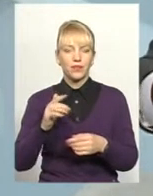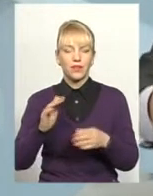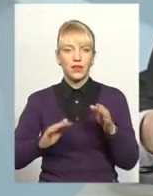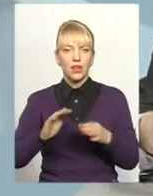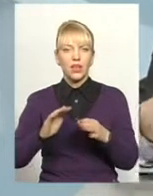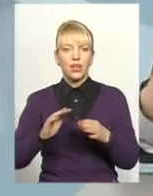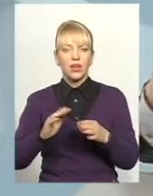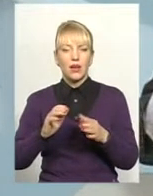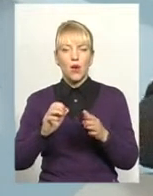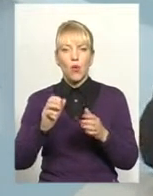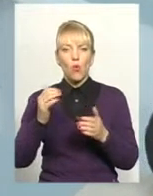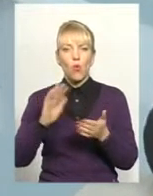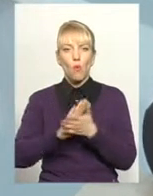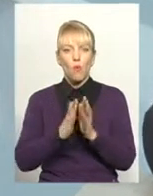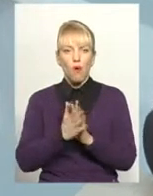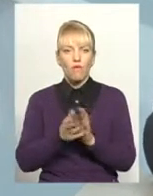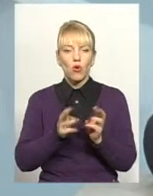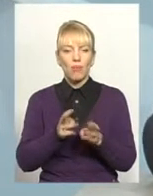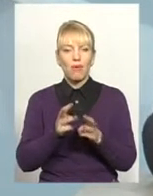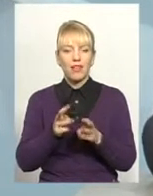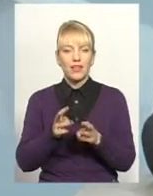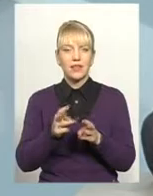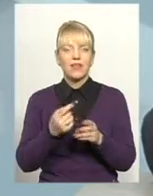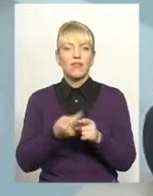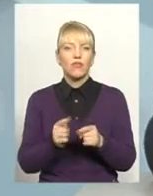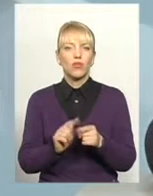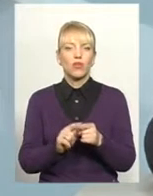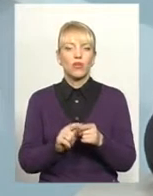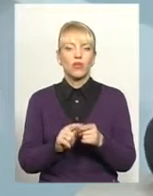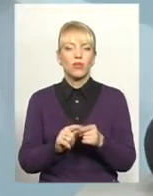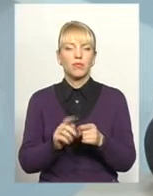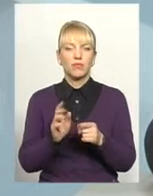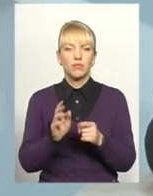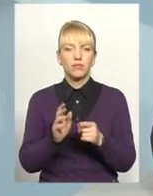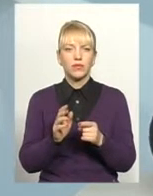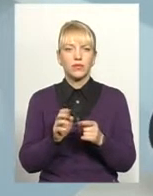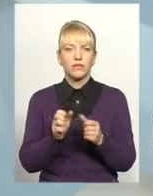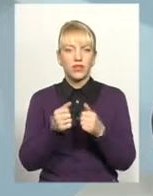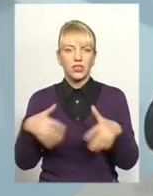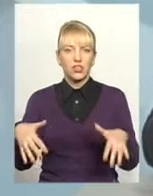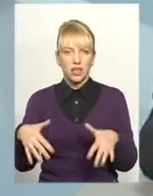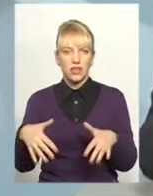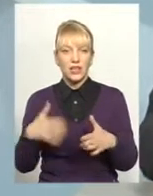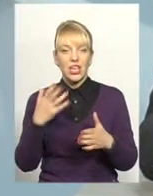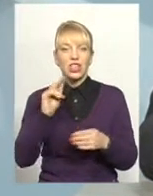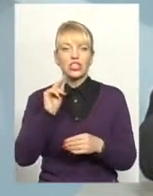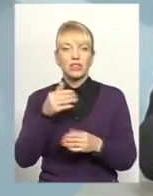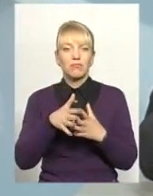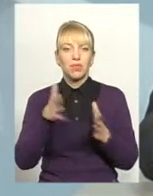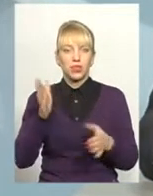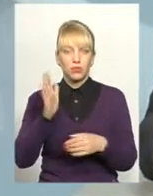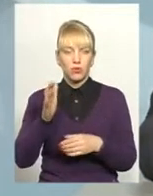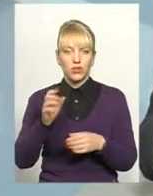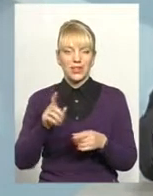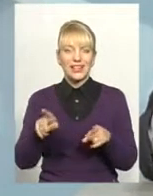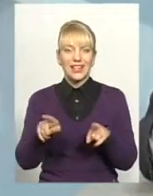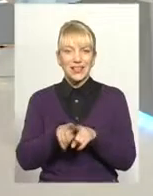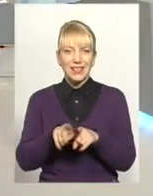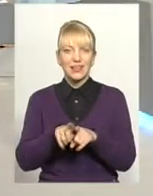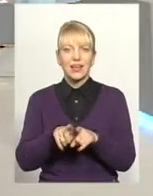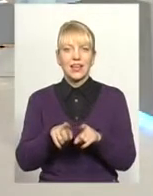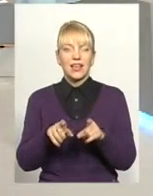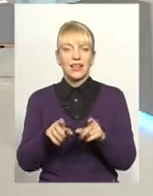втратити в мережу. Тому чим більше буде більше потужності, більше таких станцій буде населення